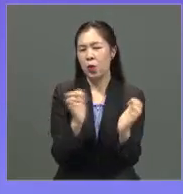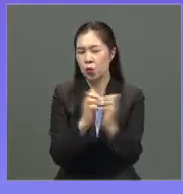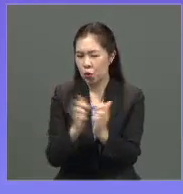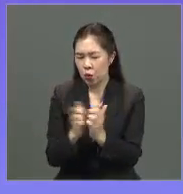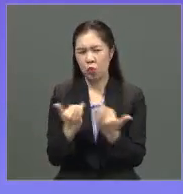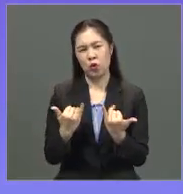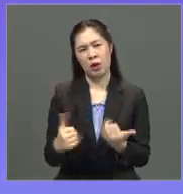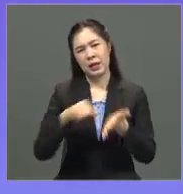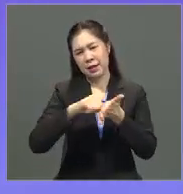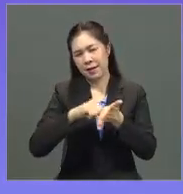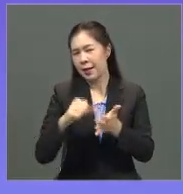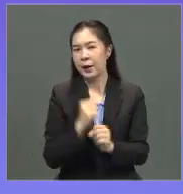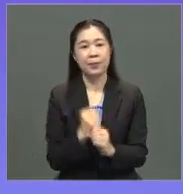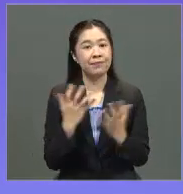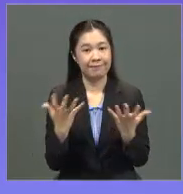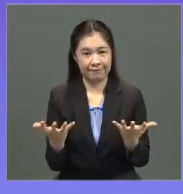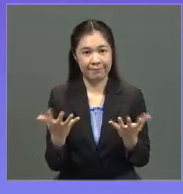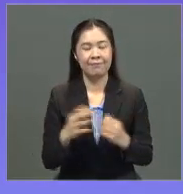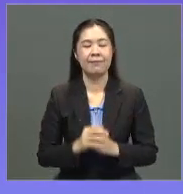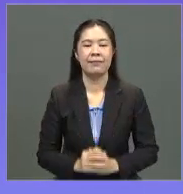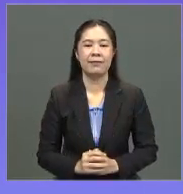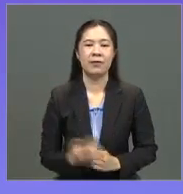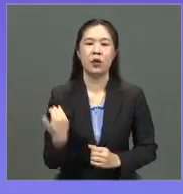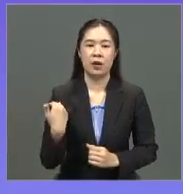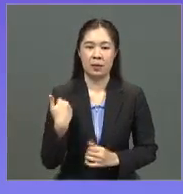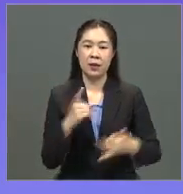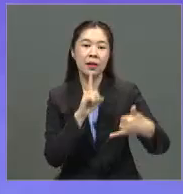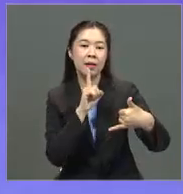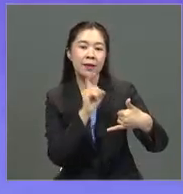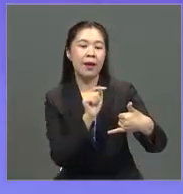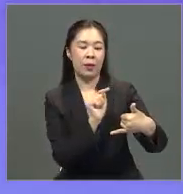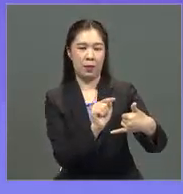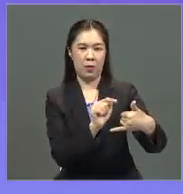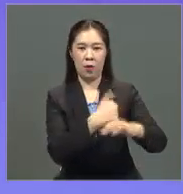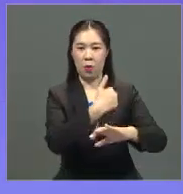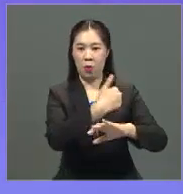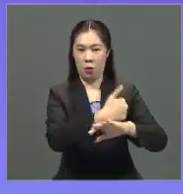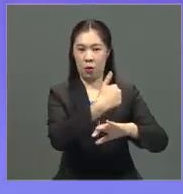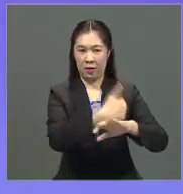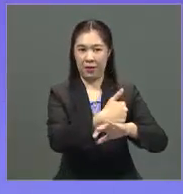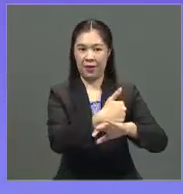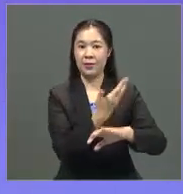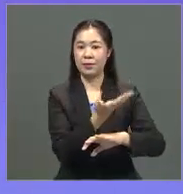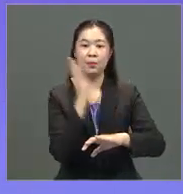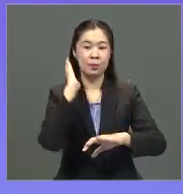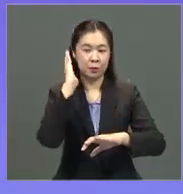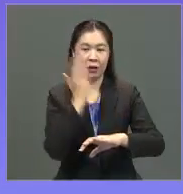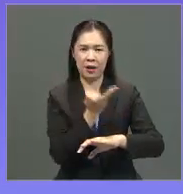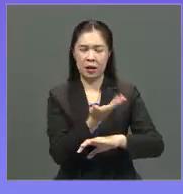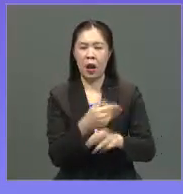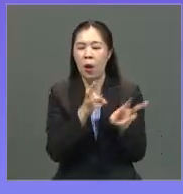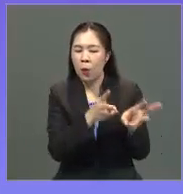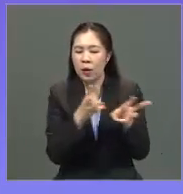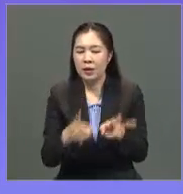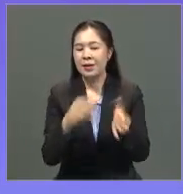นี้ควรจะทำยังไงกันบ้างปรากฏว่าหนึ่งคนที่ผู้สื่อข่าวไปถามนะคะก็คือหัวหน้าพรรคไทยศรีวิไลย์ค่ะว่า x